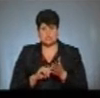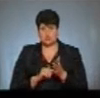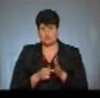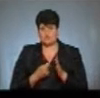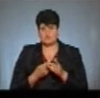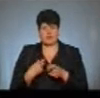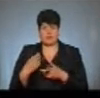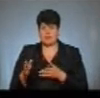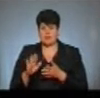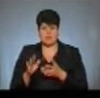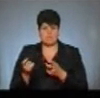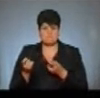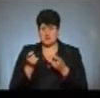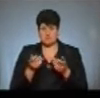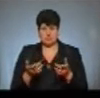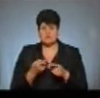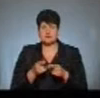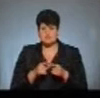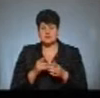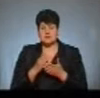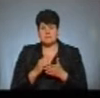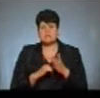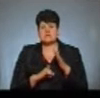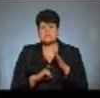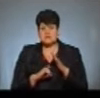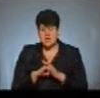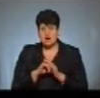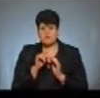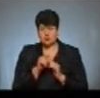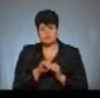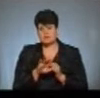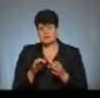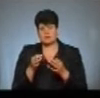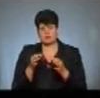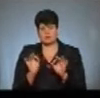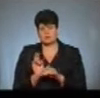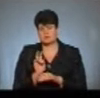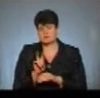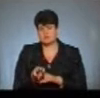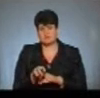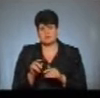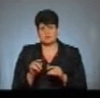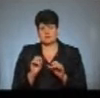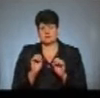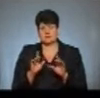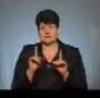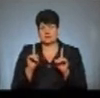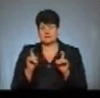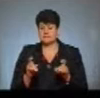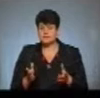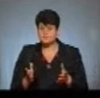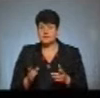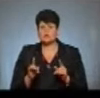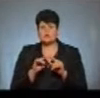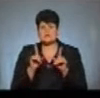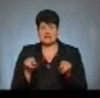не приносять. І це, в принципі, є підставою для того, щоб їх не впустити в пункт тестування. Щодо сертифіката, то